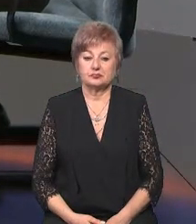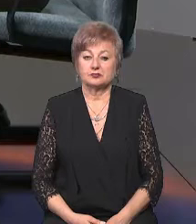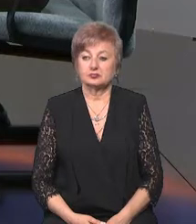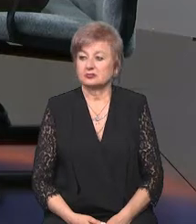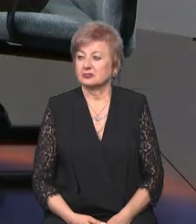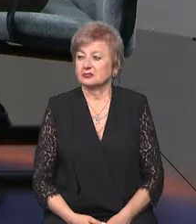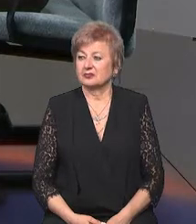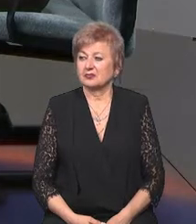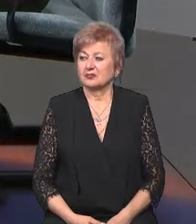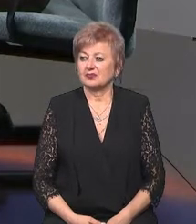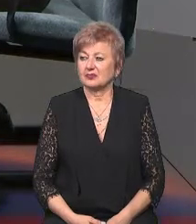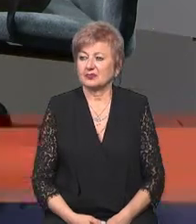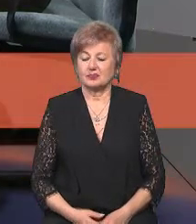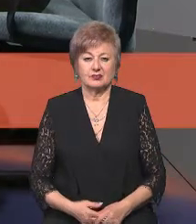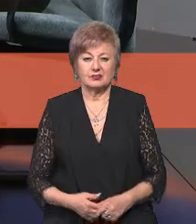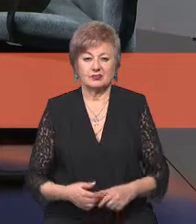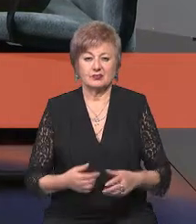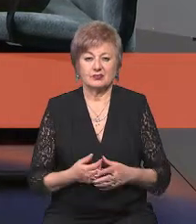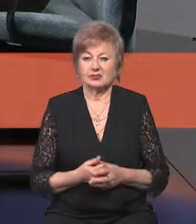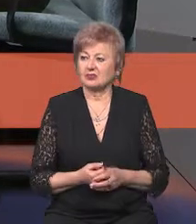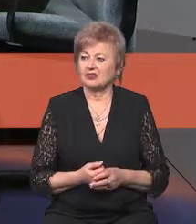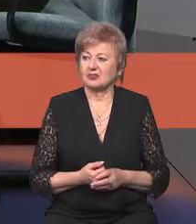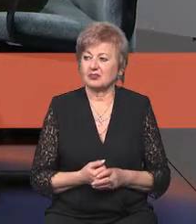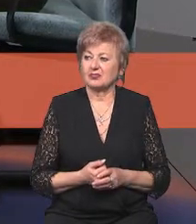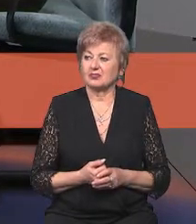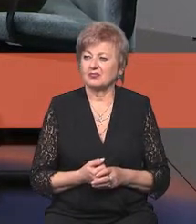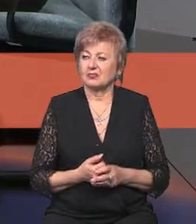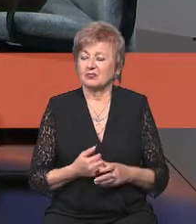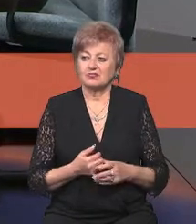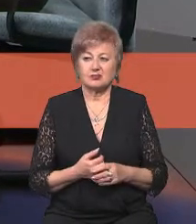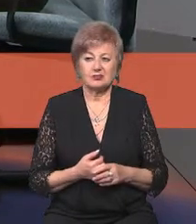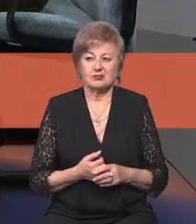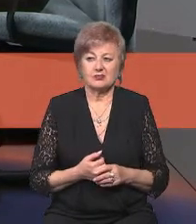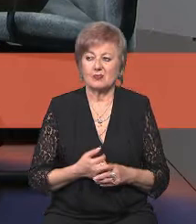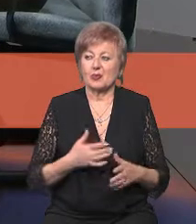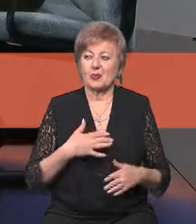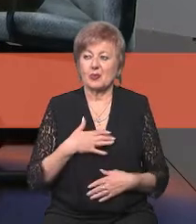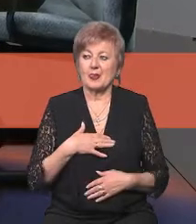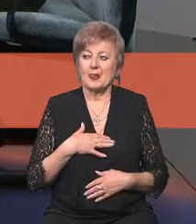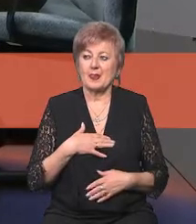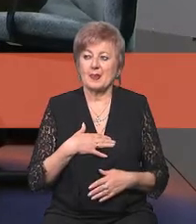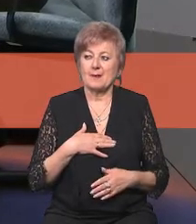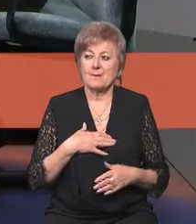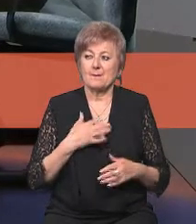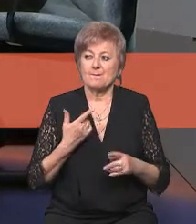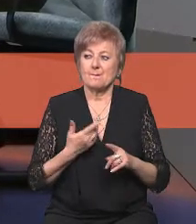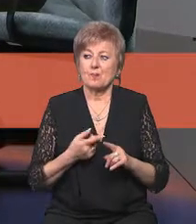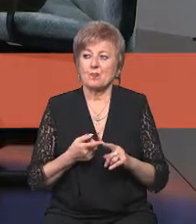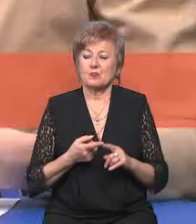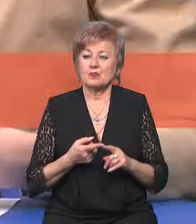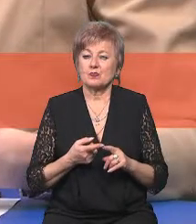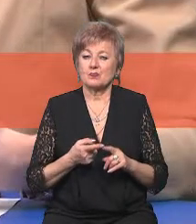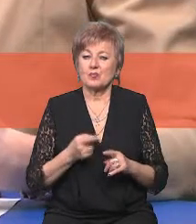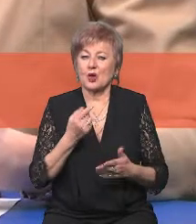Пані Лісо, щодо оптимізації говорять і головний лікар, і заступниця селищного голови. На яку